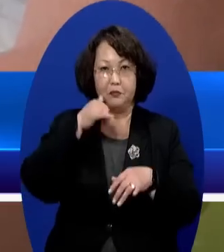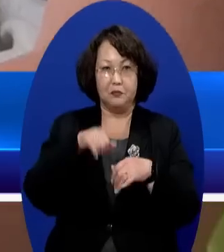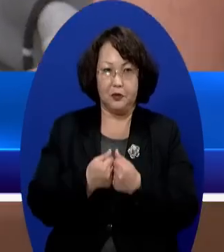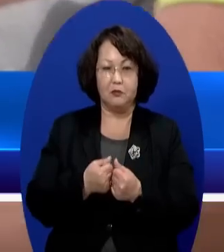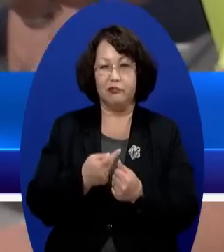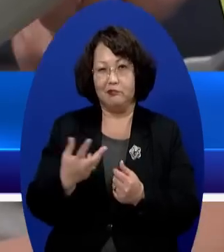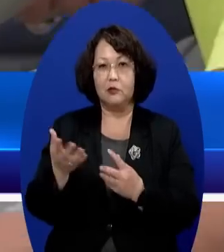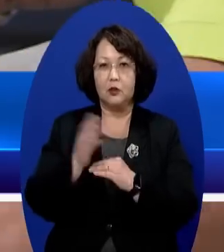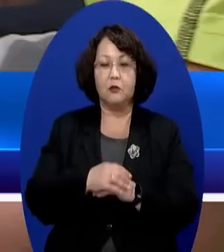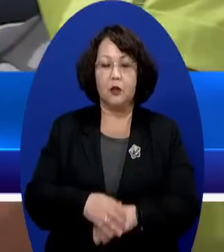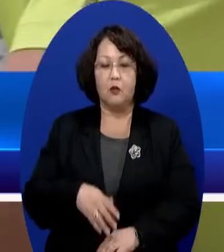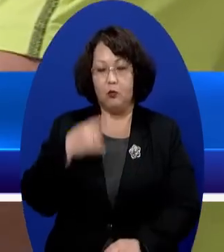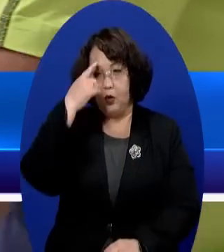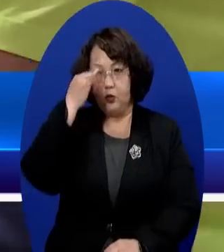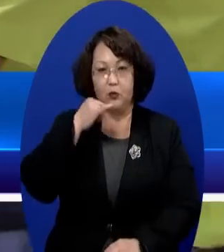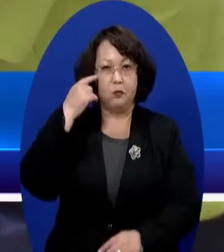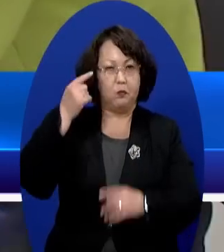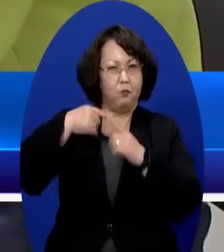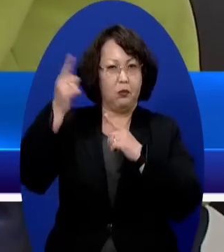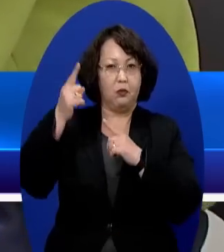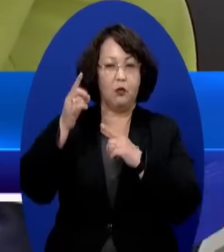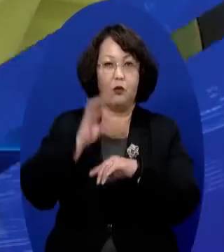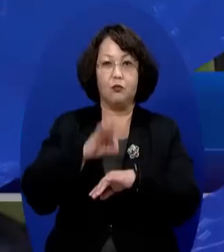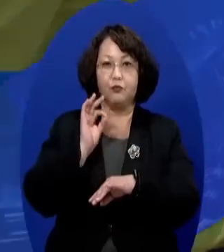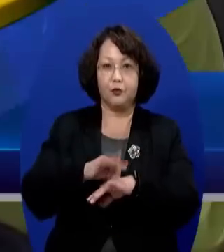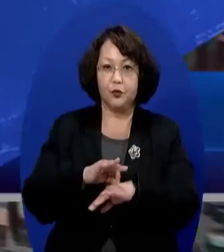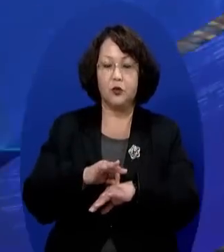Манай улс цус харвалт өвчлөөр дэлхийд дөрөвт орж байна.